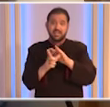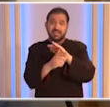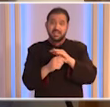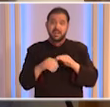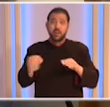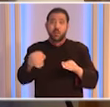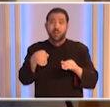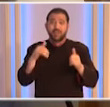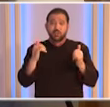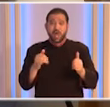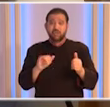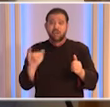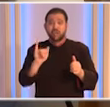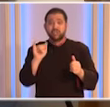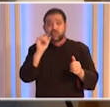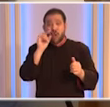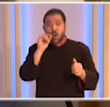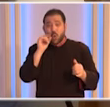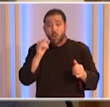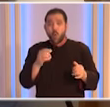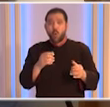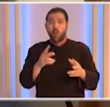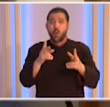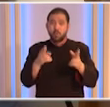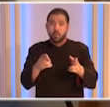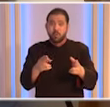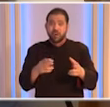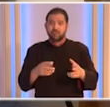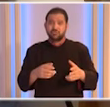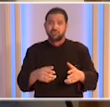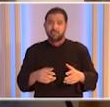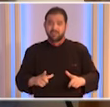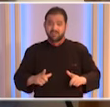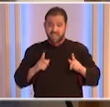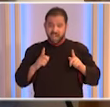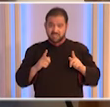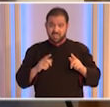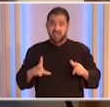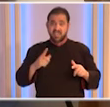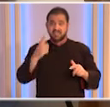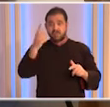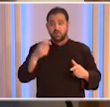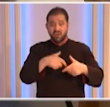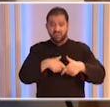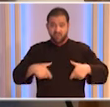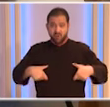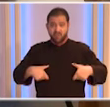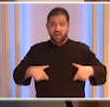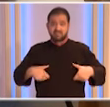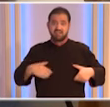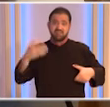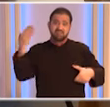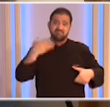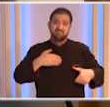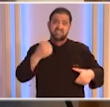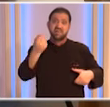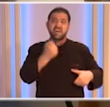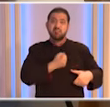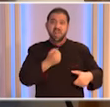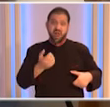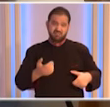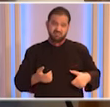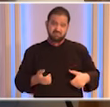care întrerupe sarcina este un ucigaș. Ce spune vechiul drept